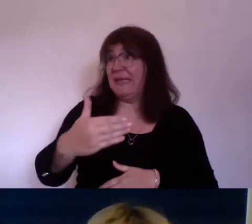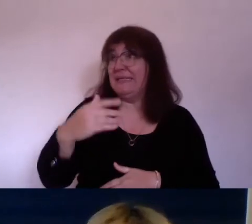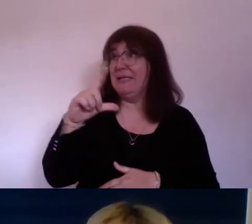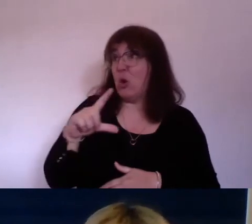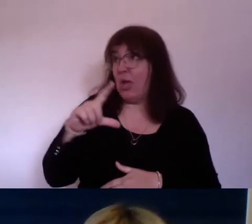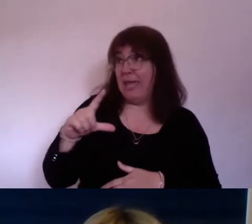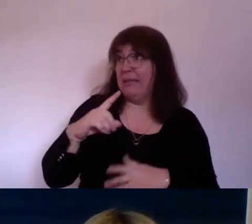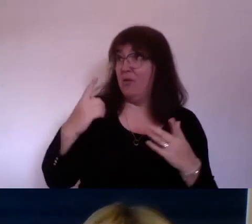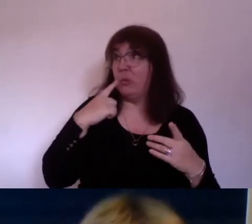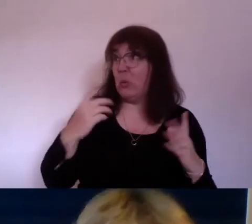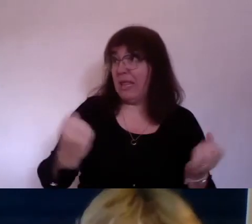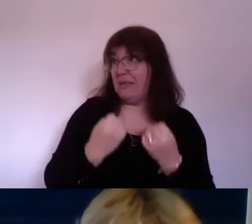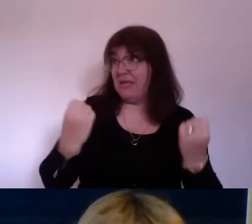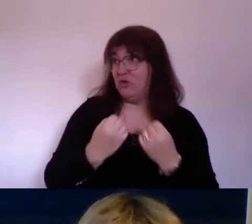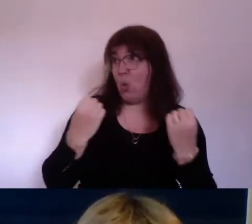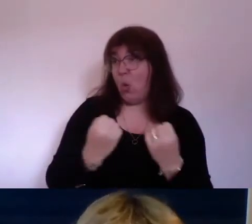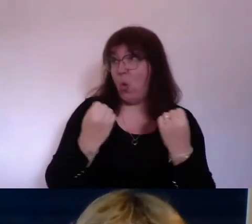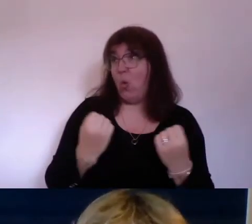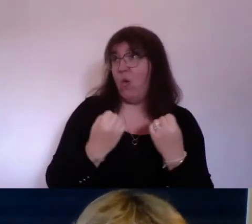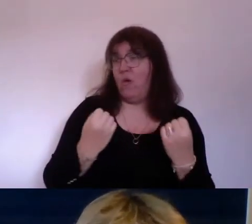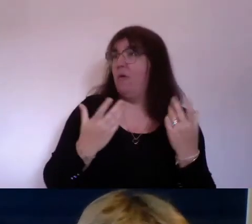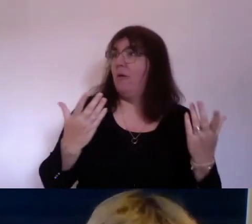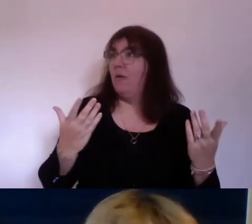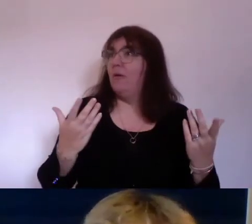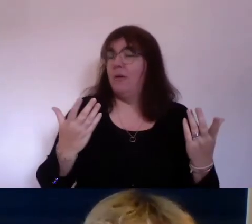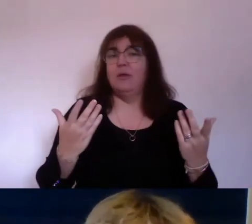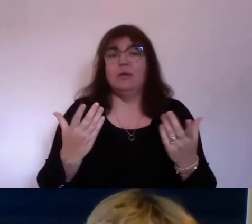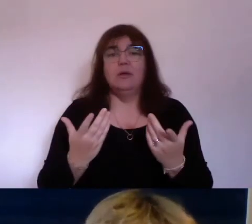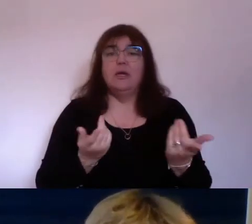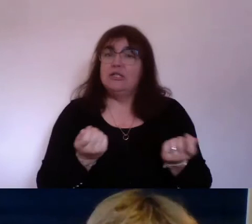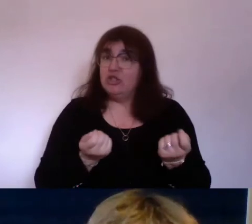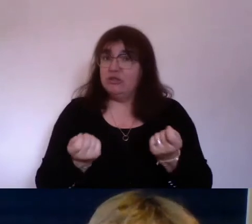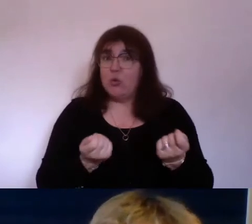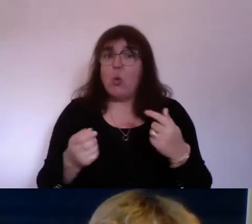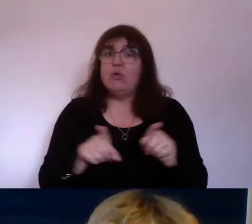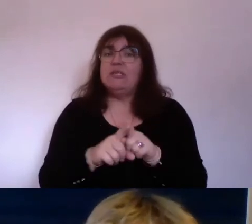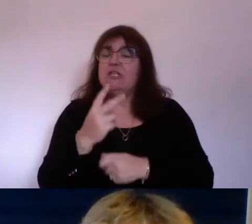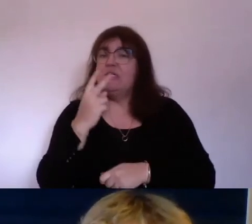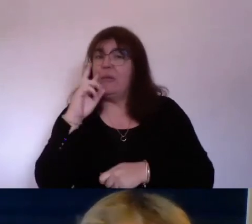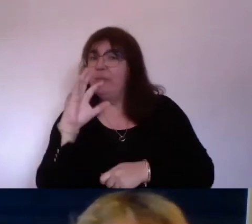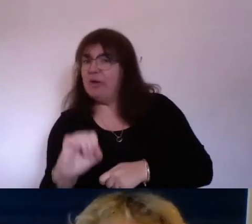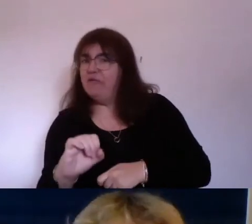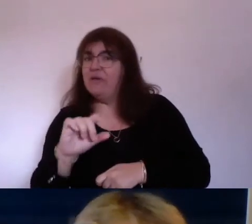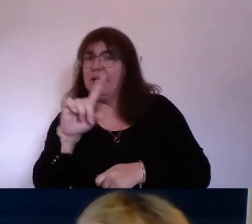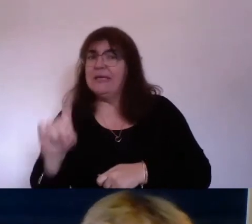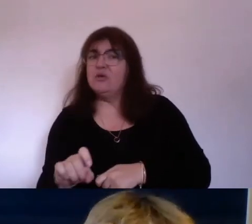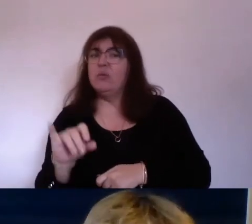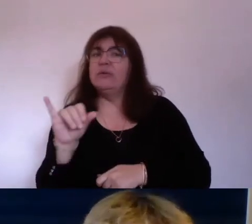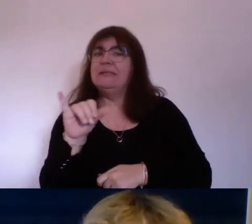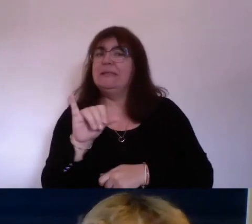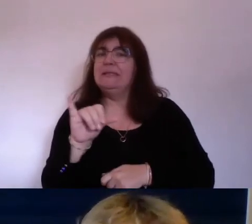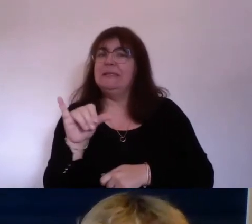animé modéré cette table ronde. J'ai vu également une question en disant qui est garant de la